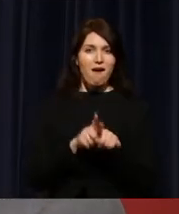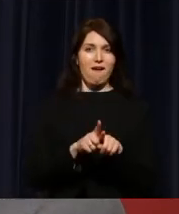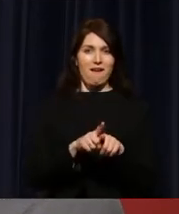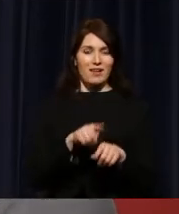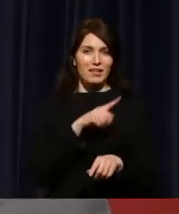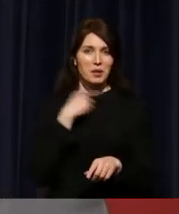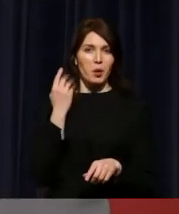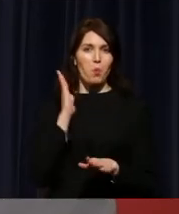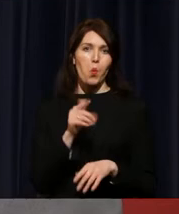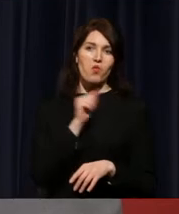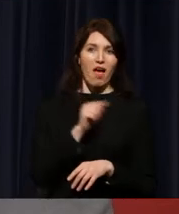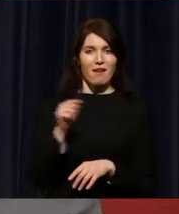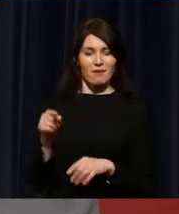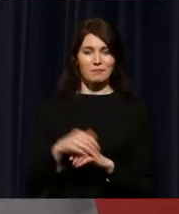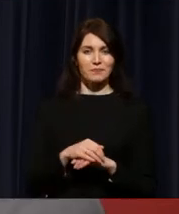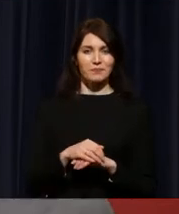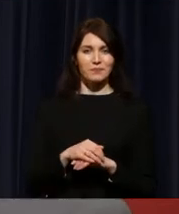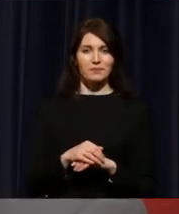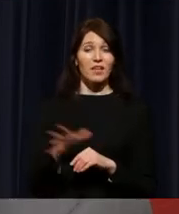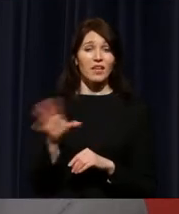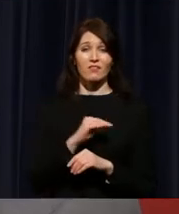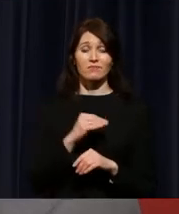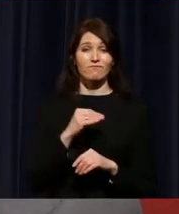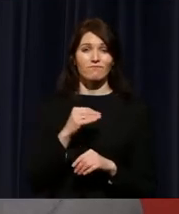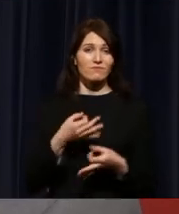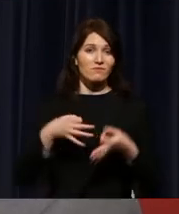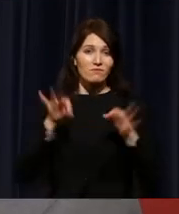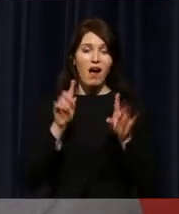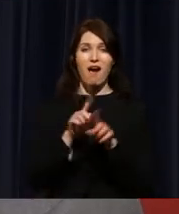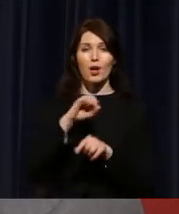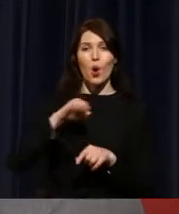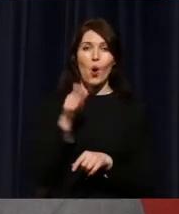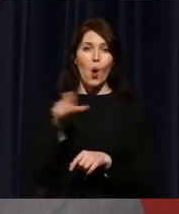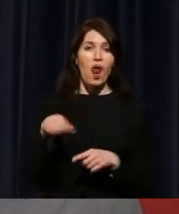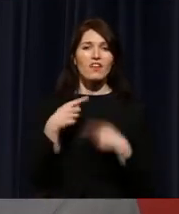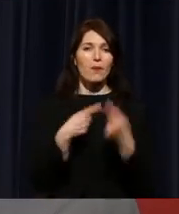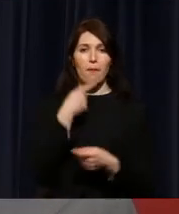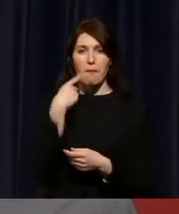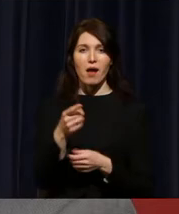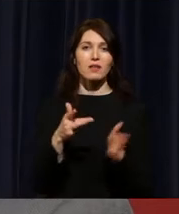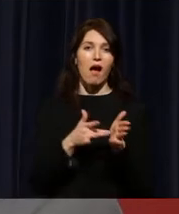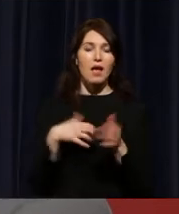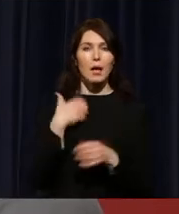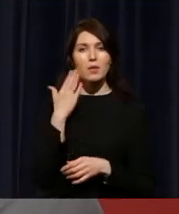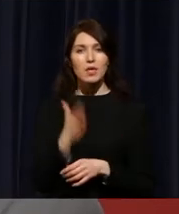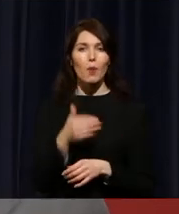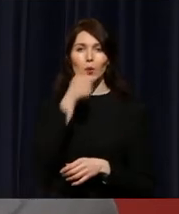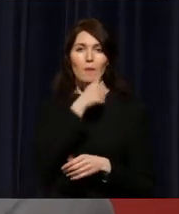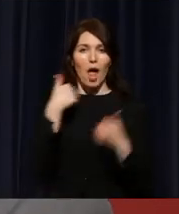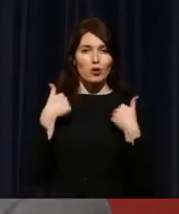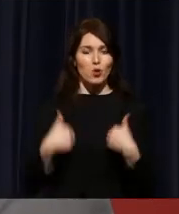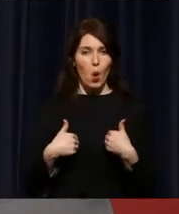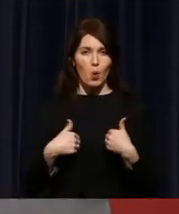būt tas un tas. Un tas, kas pats vēl svarīgākais, arī kolēģi vienmēr pasaka, kādas jābūt tās